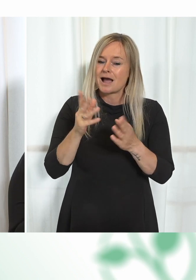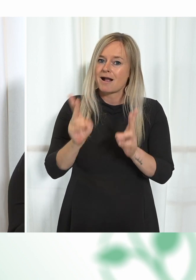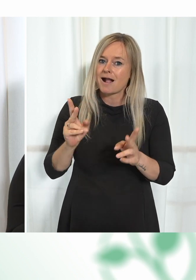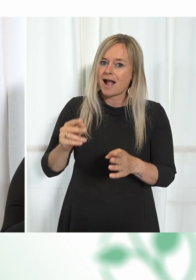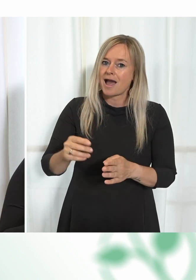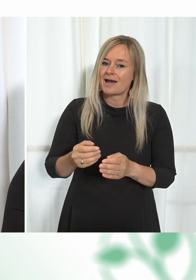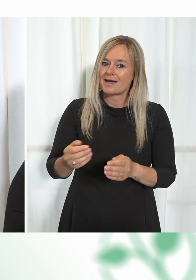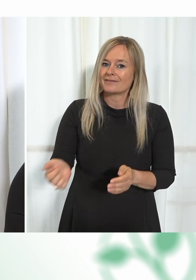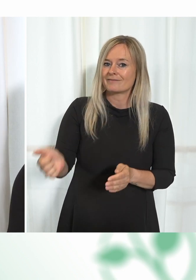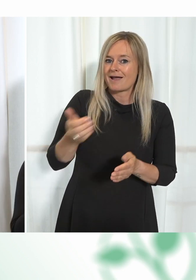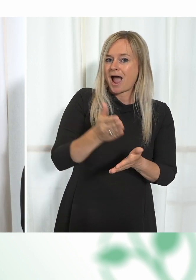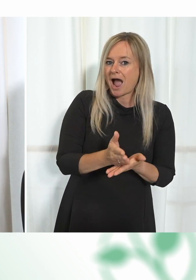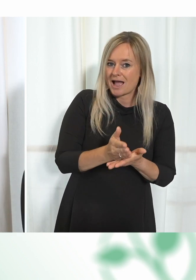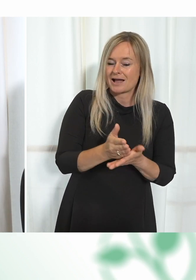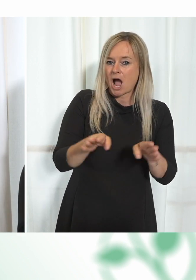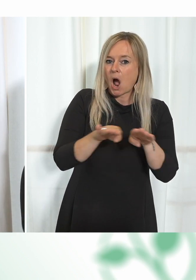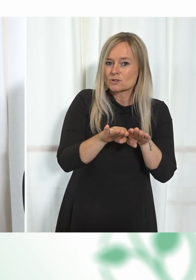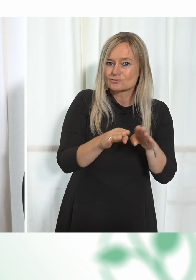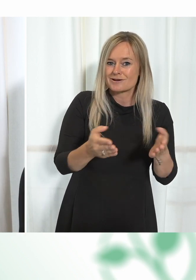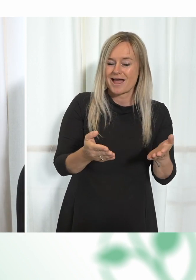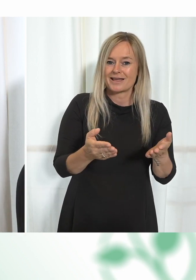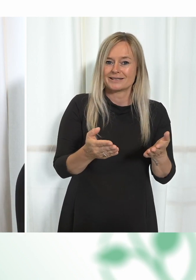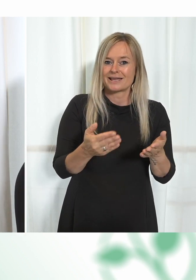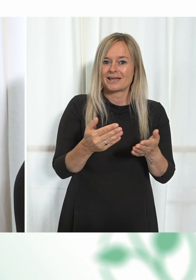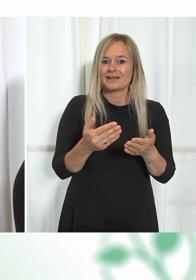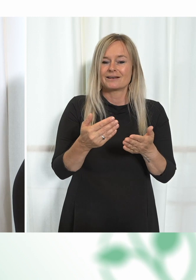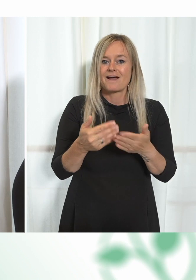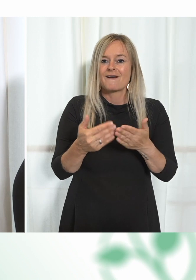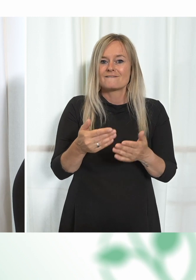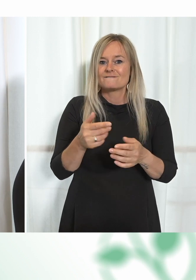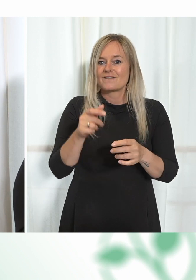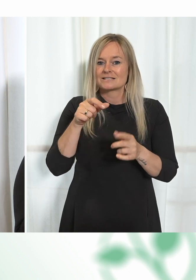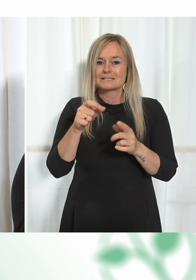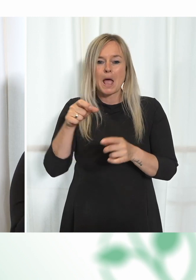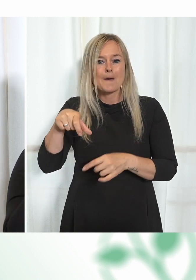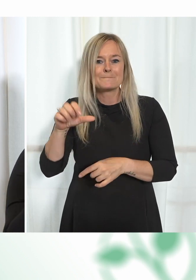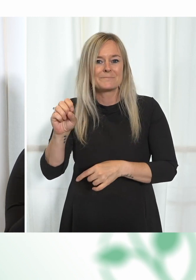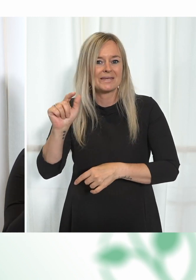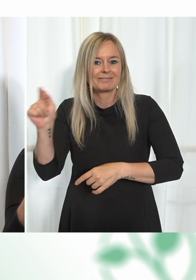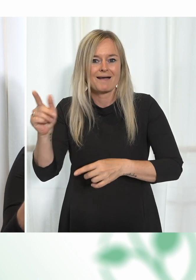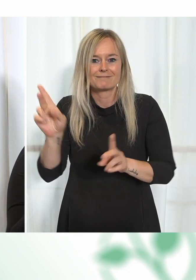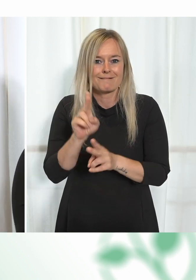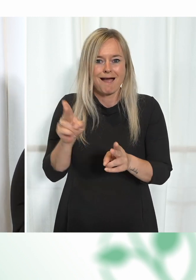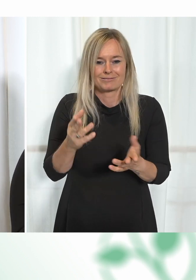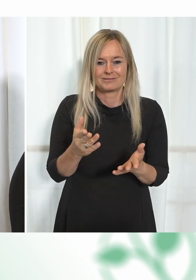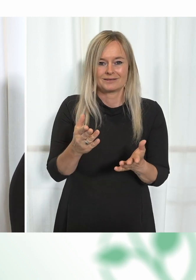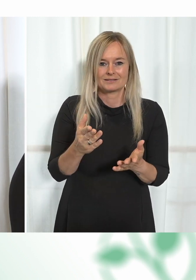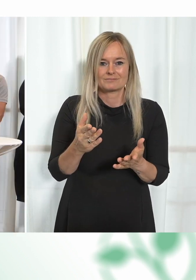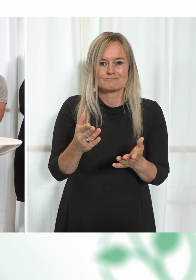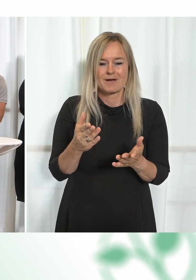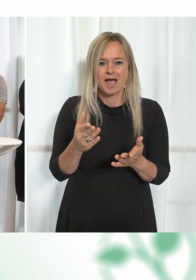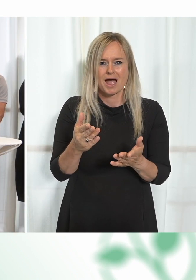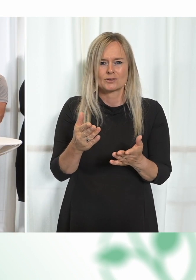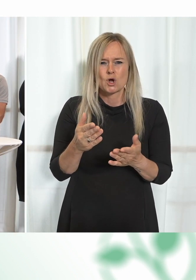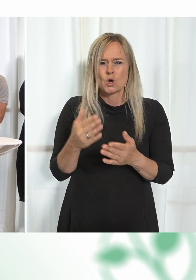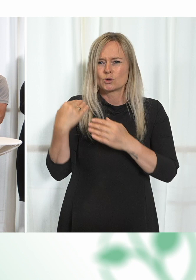Es bringt ihn nach vorne, nach hinten, nach links und nach rechts und nach oben und nach unten. Und das entlastet ihn so